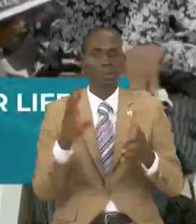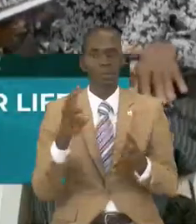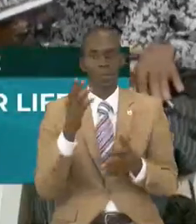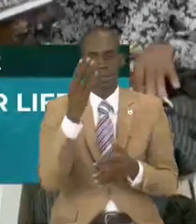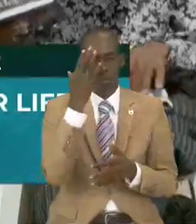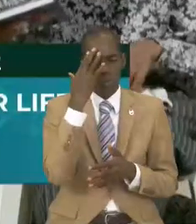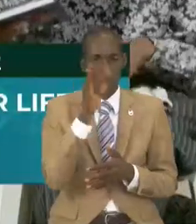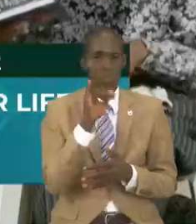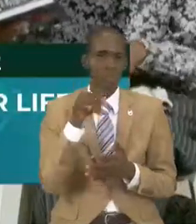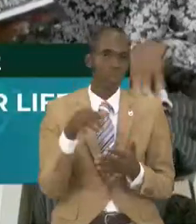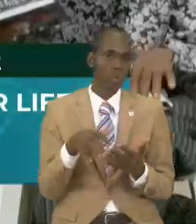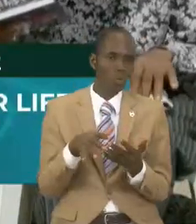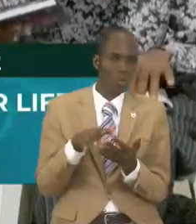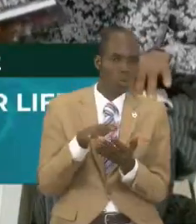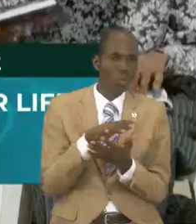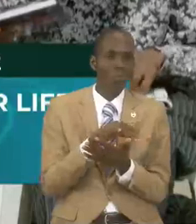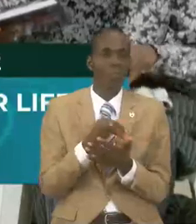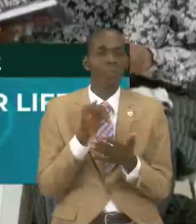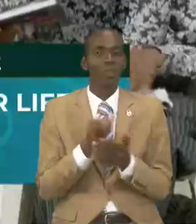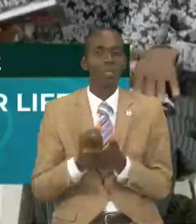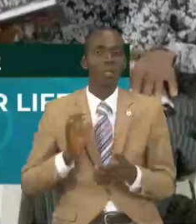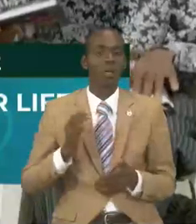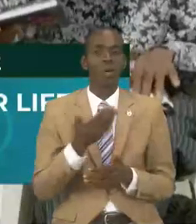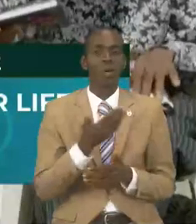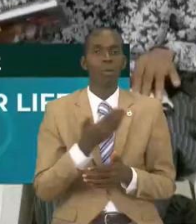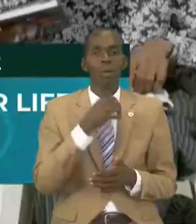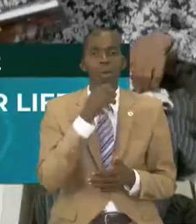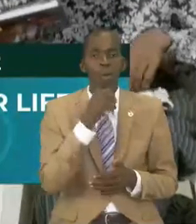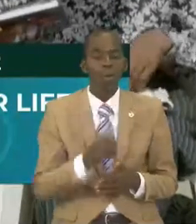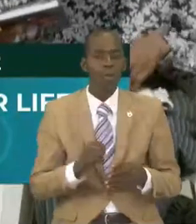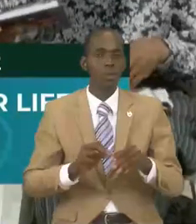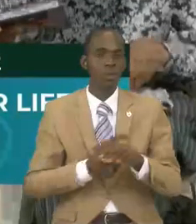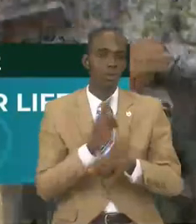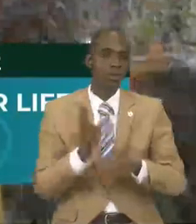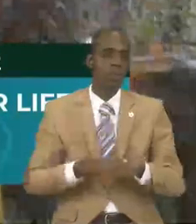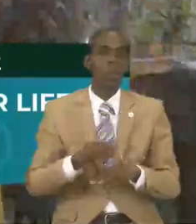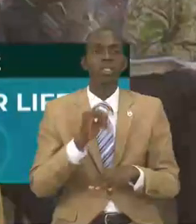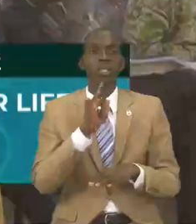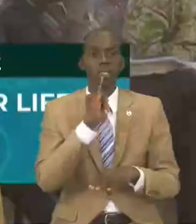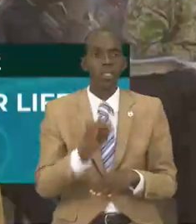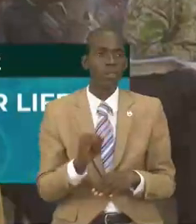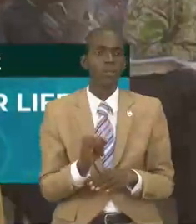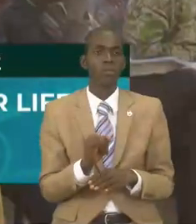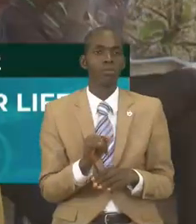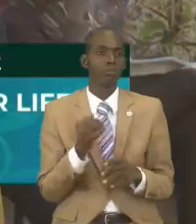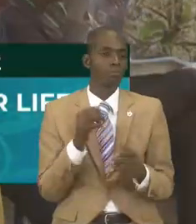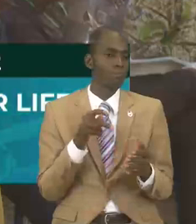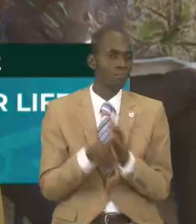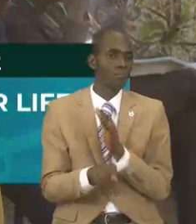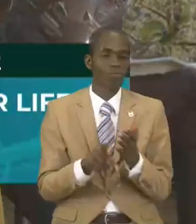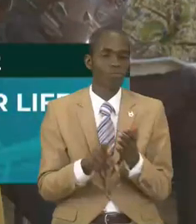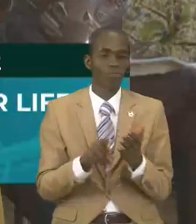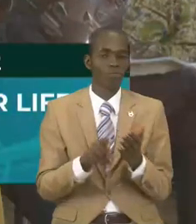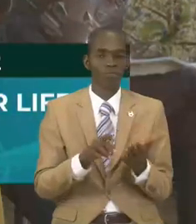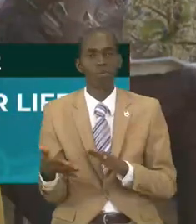Romains 6, sachant que notre vieil homme a été crucifié afin que le